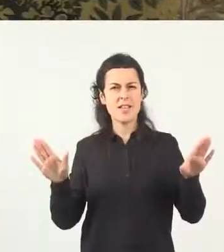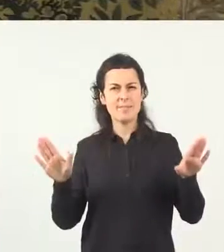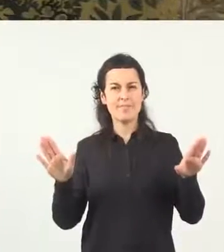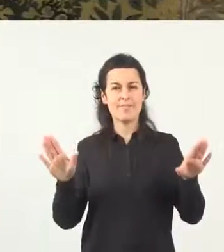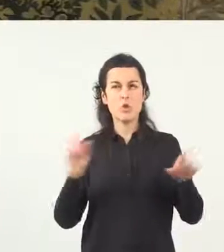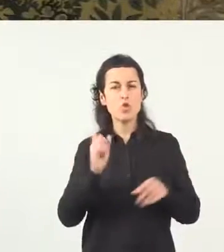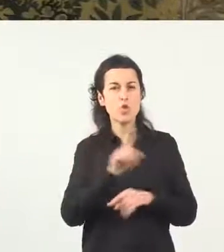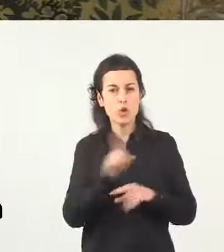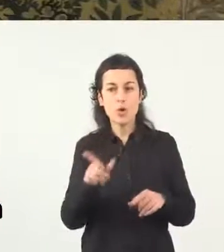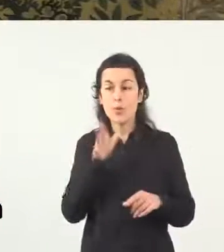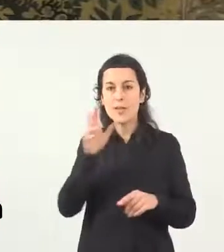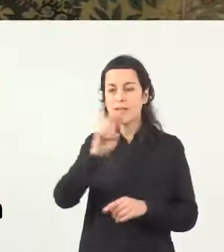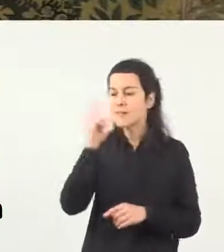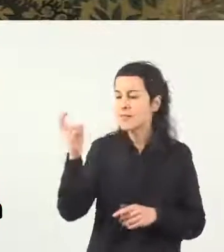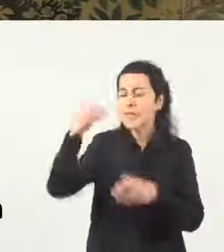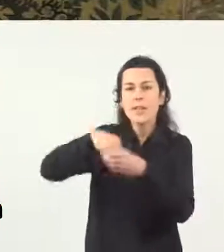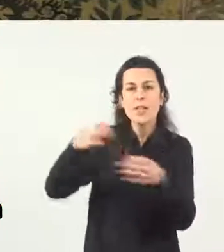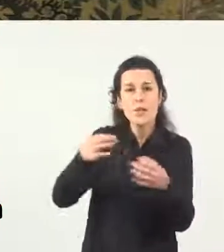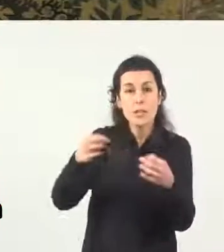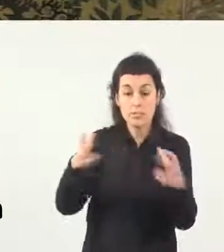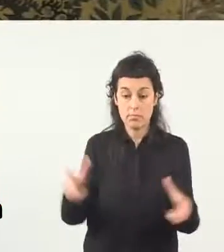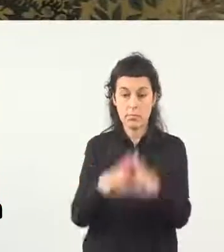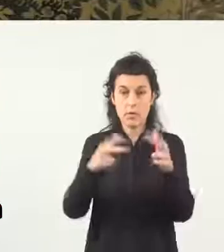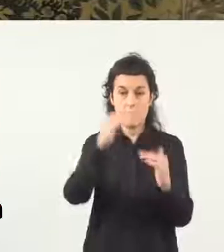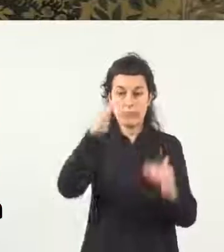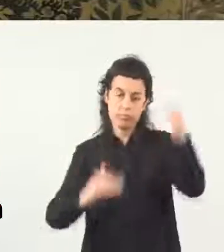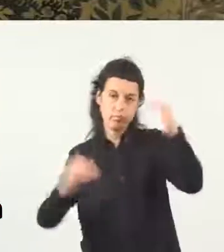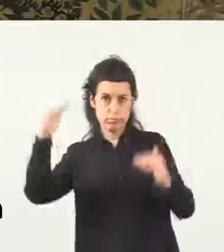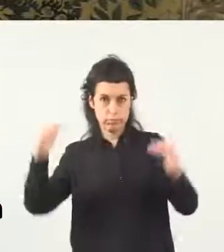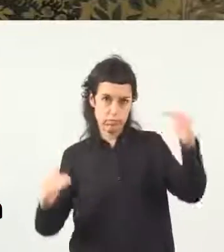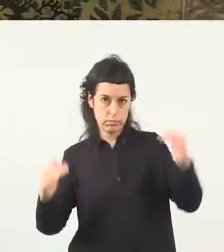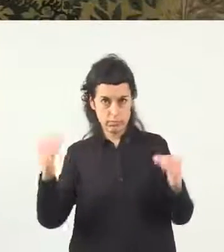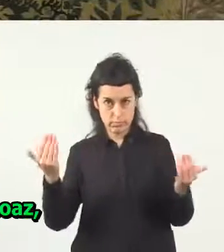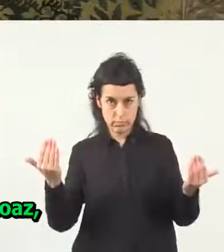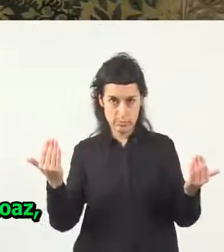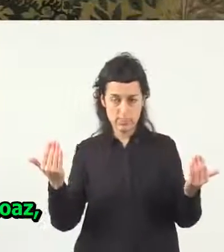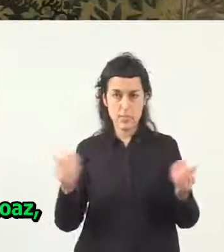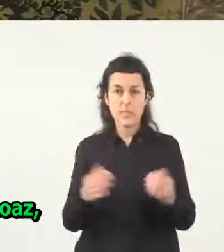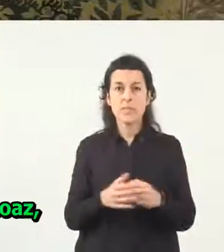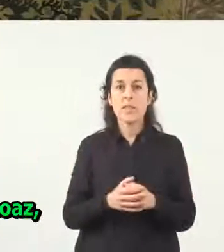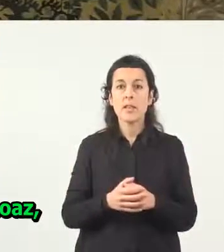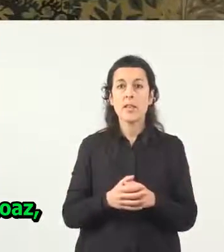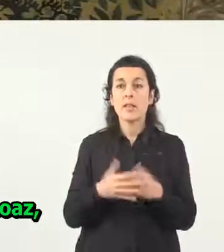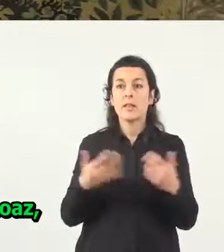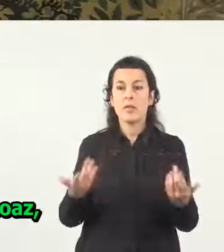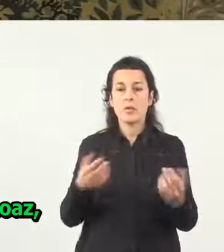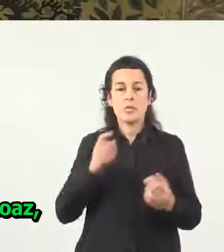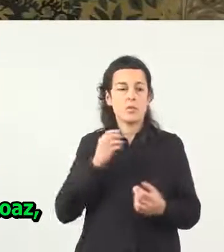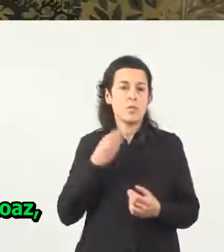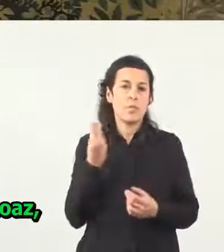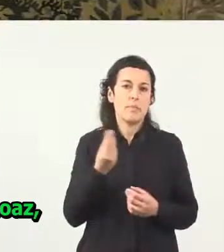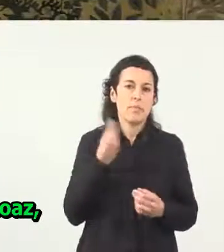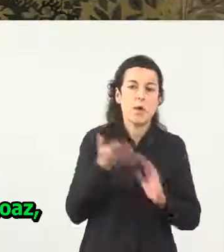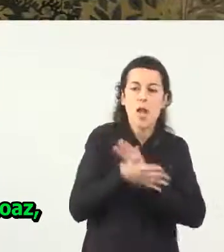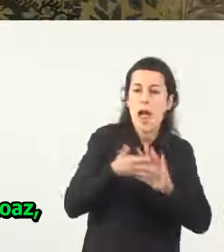esaten dugunean, gaudelako esaten, gizarte desberdintasunak dauden eremu bati buruz ari garela. Claro, orduan, hobeto da, hitz egitea